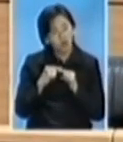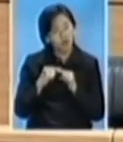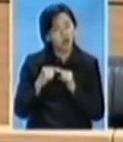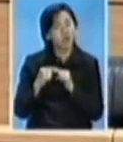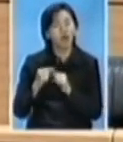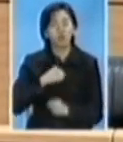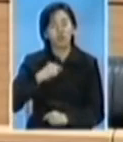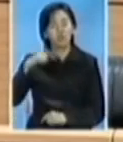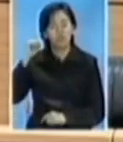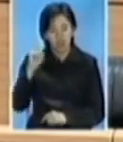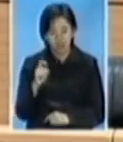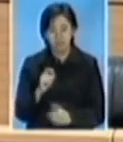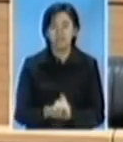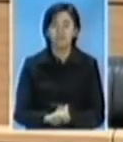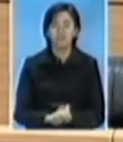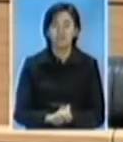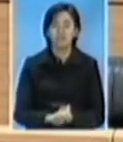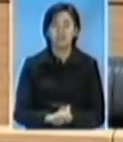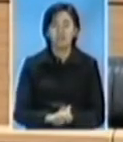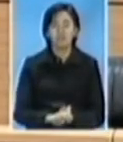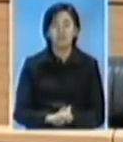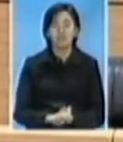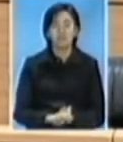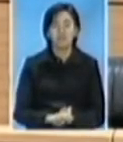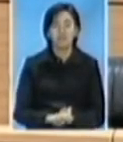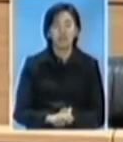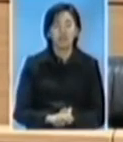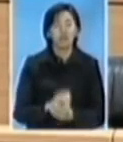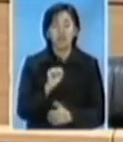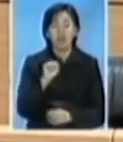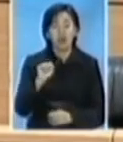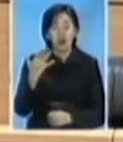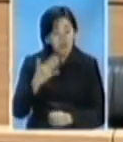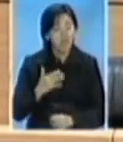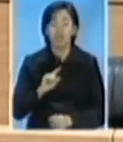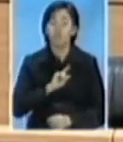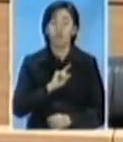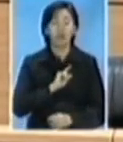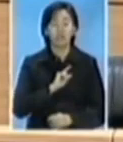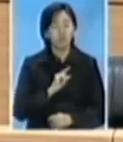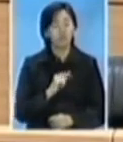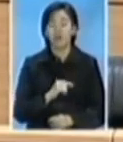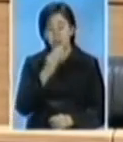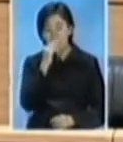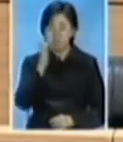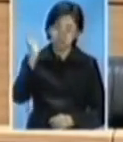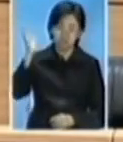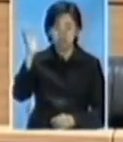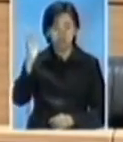ลมหายใจสุดท้ายแม้ไม่ได้เป็นผู้แทนในสภาก็จะทำหน้าที่เป็นผู้แทนอย่างนี้แหละ